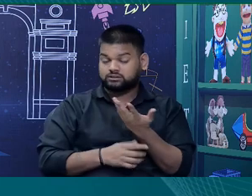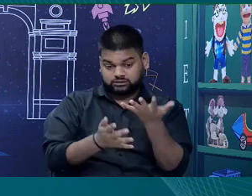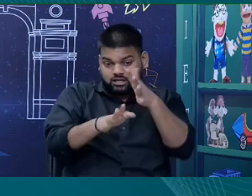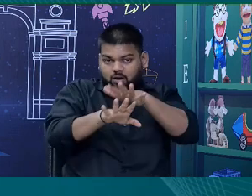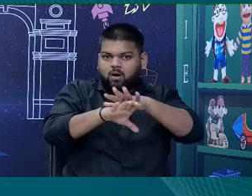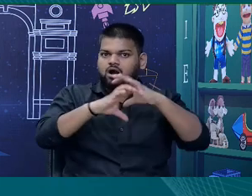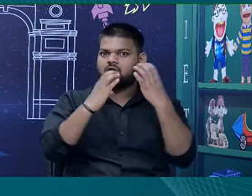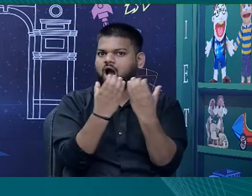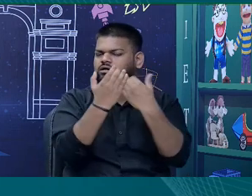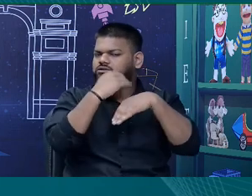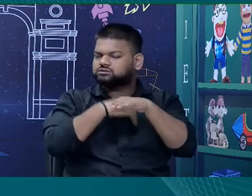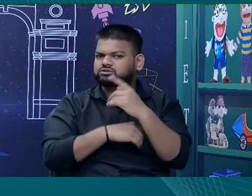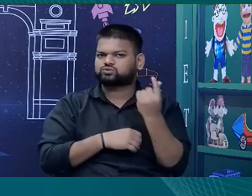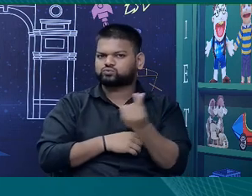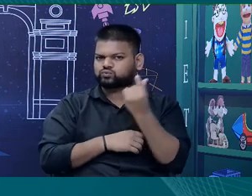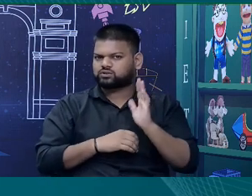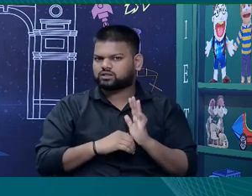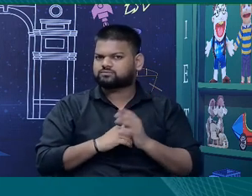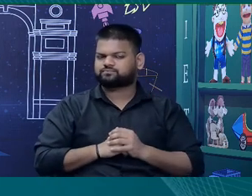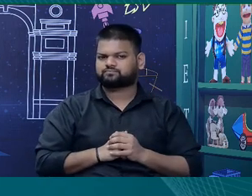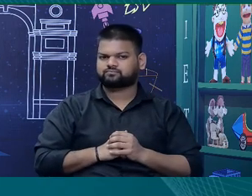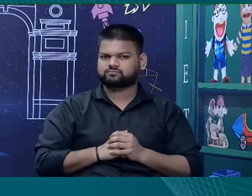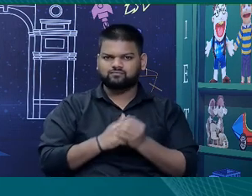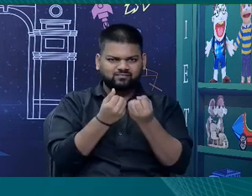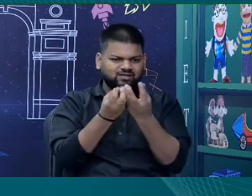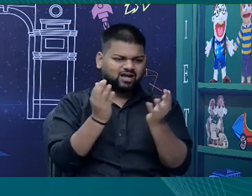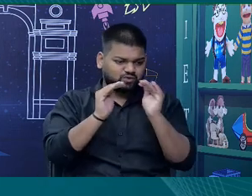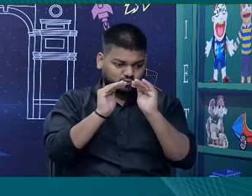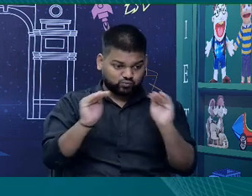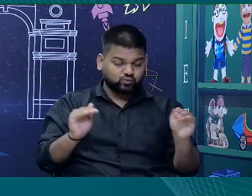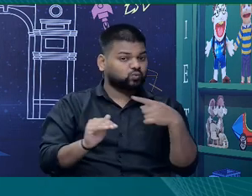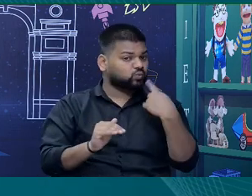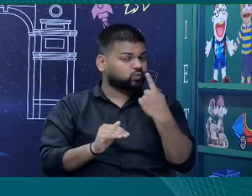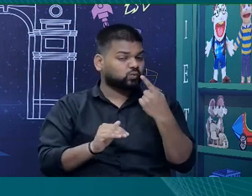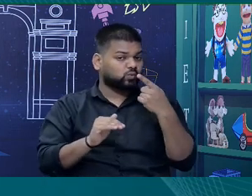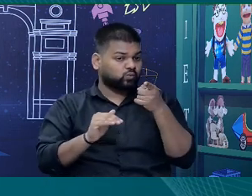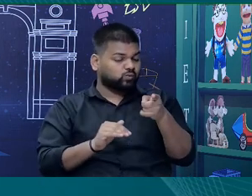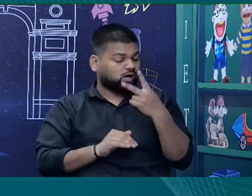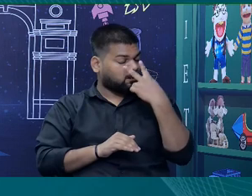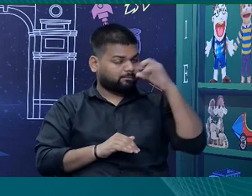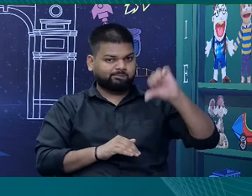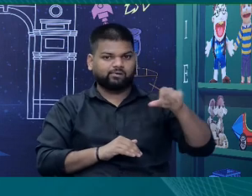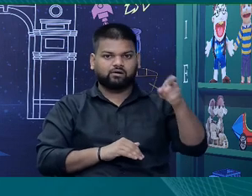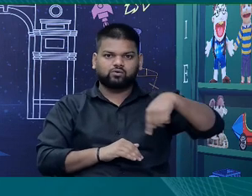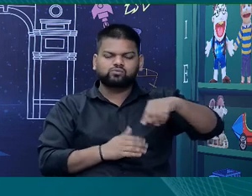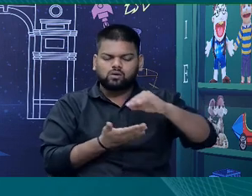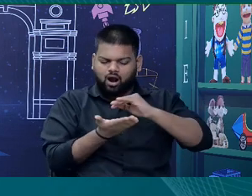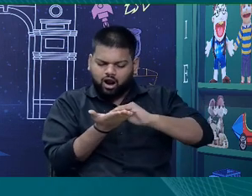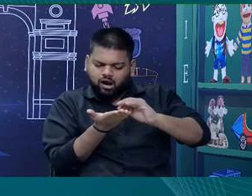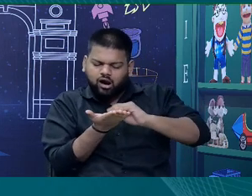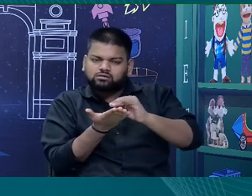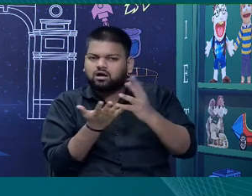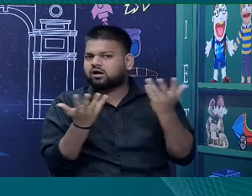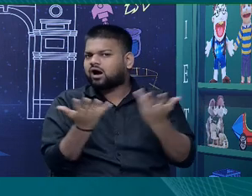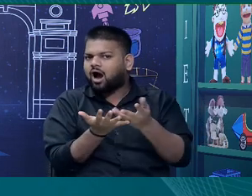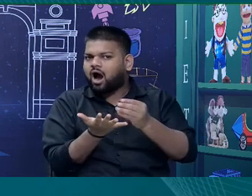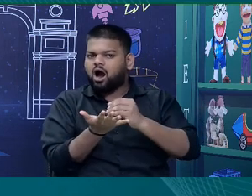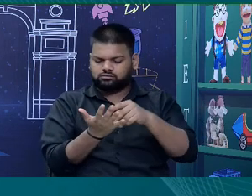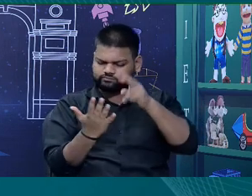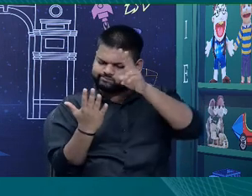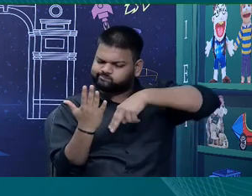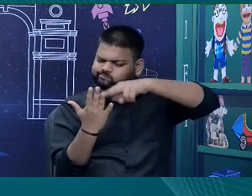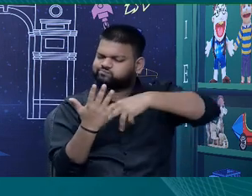क्लासरूम के स्टूडेंट के लिए भी बातें कर रहे हैं हो दस डी चाइल्ड विद विजुअल अंपायरमेंट रीड और राइट अलजेब्राइक एक्सप्रेशंस